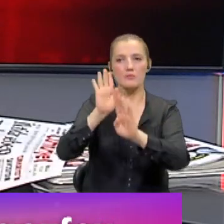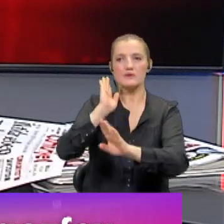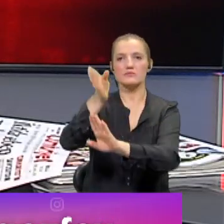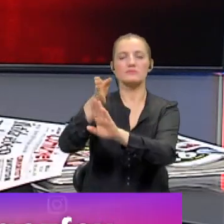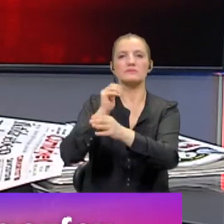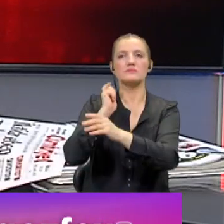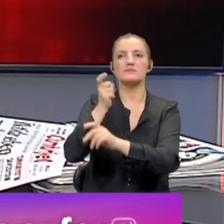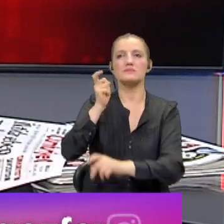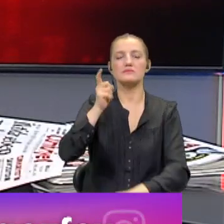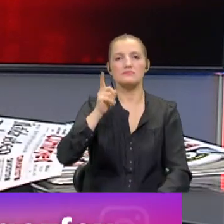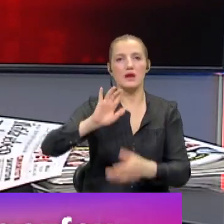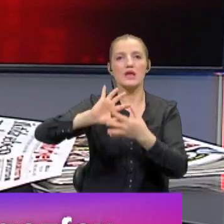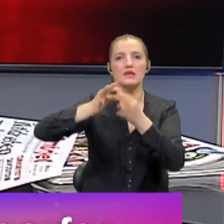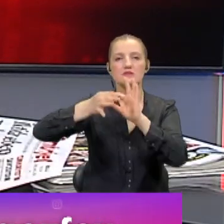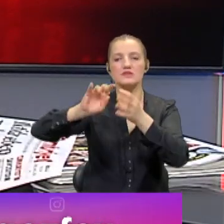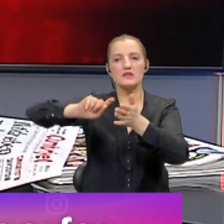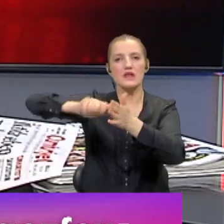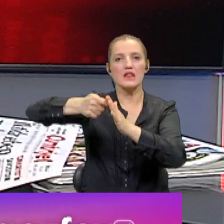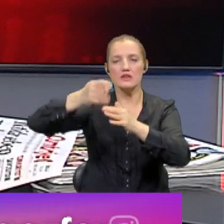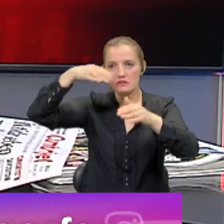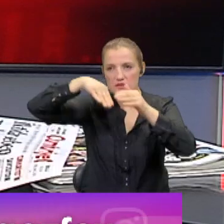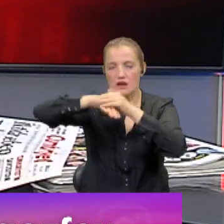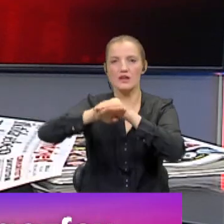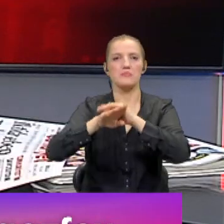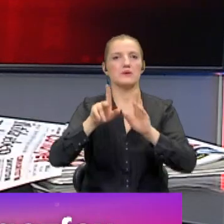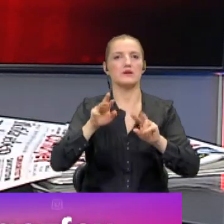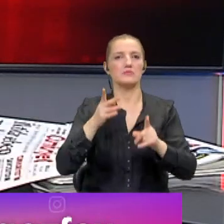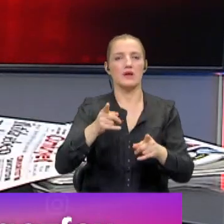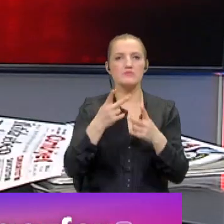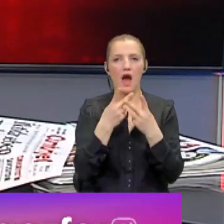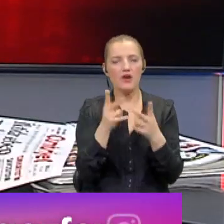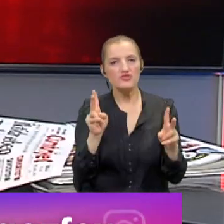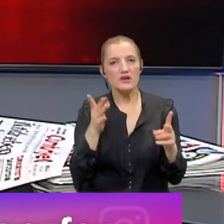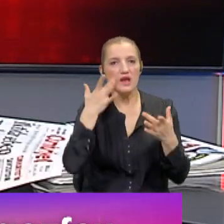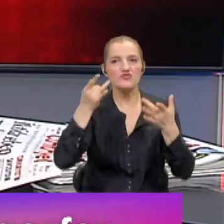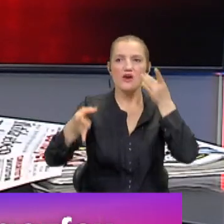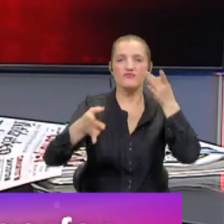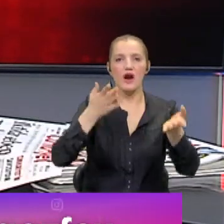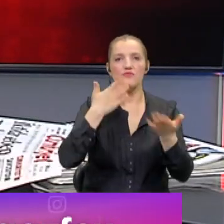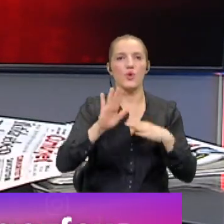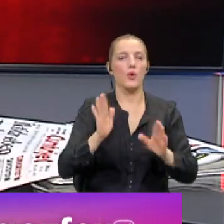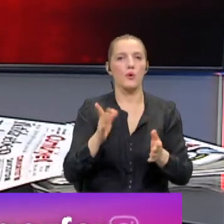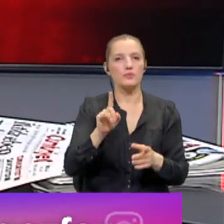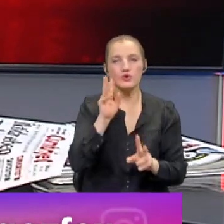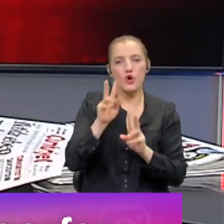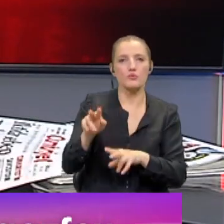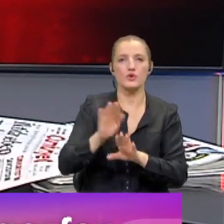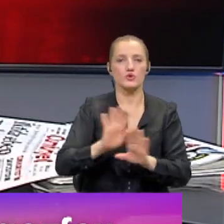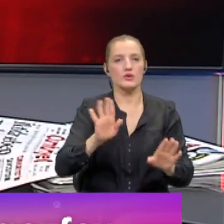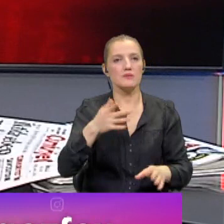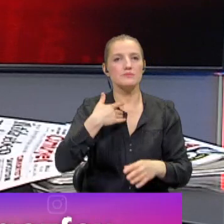kapıya kilit duruyorlar açmıyorlar saklanma görüntüsü Bir açıklık bir şeffaflık Hani bunu görmüyorsunuz